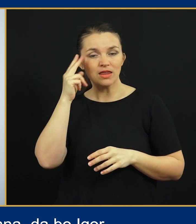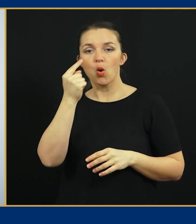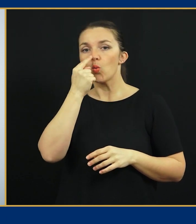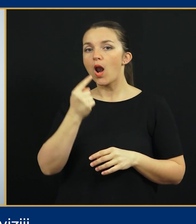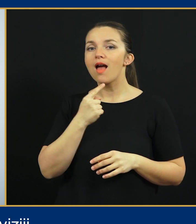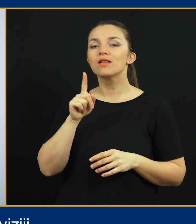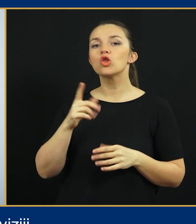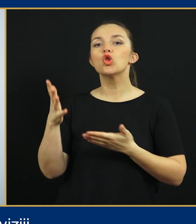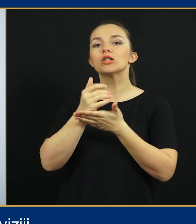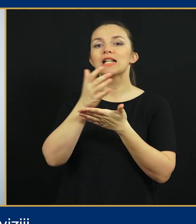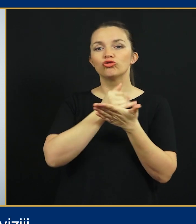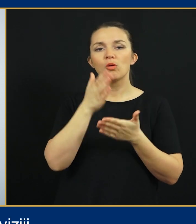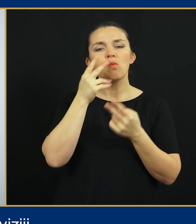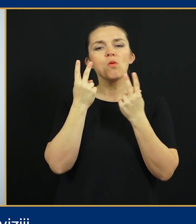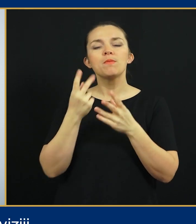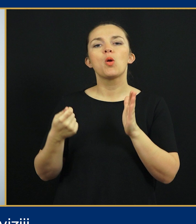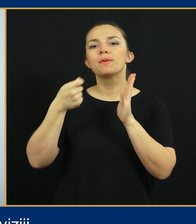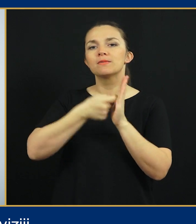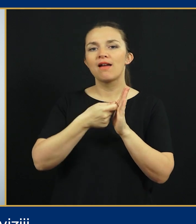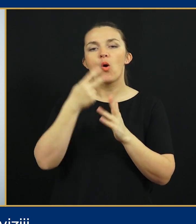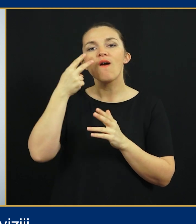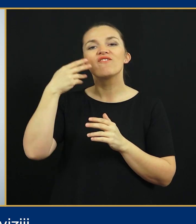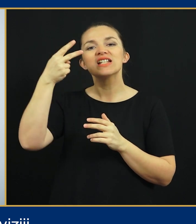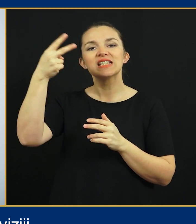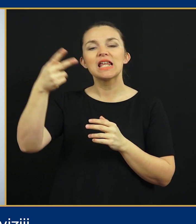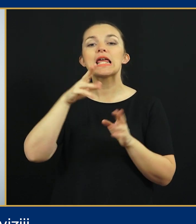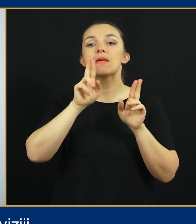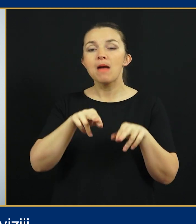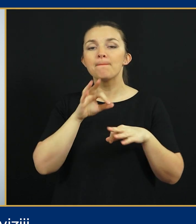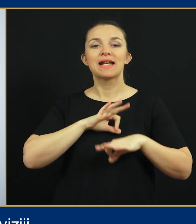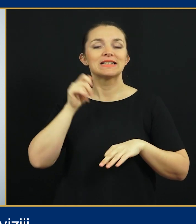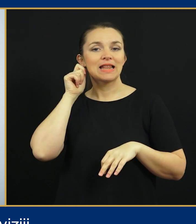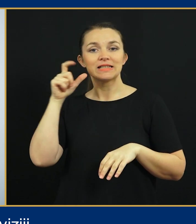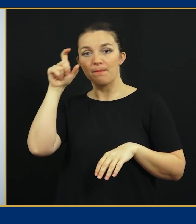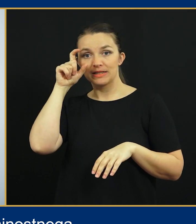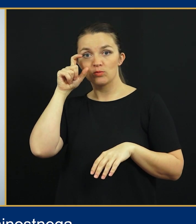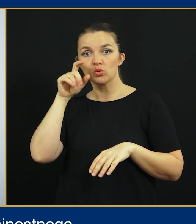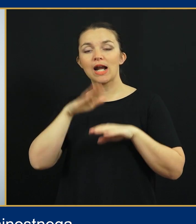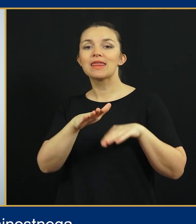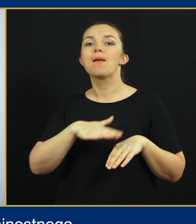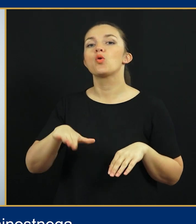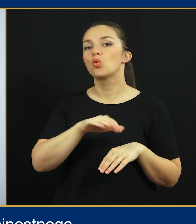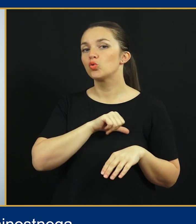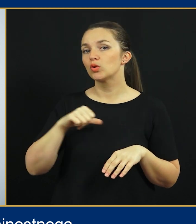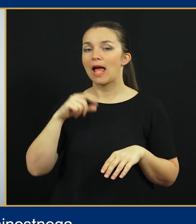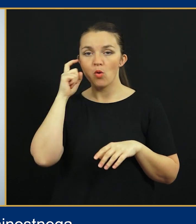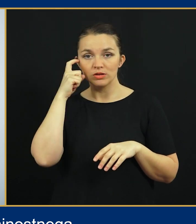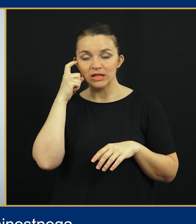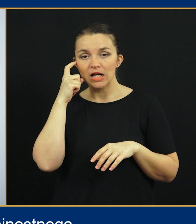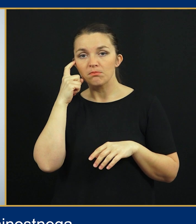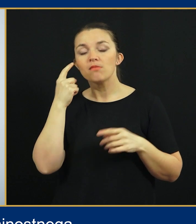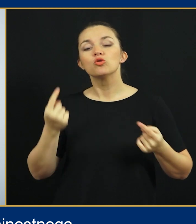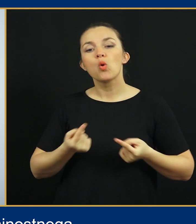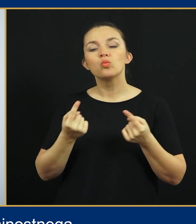dosežki pomembno prispeval k viziji, ki jo ima predsednica Pirc Musar na področju samooskrbe, spodbujanja